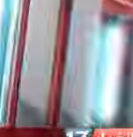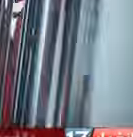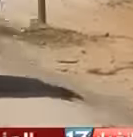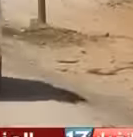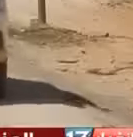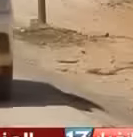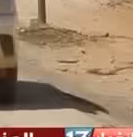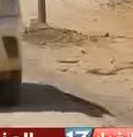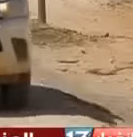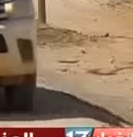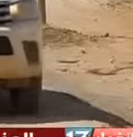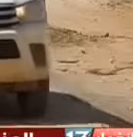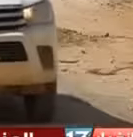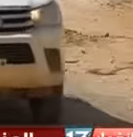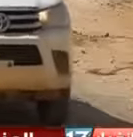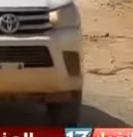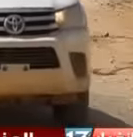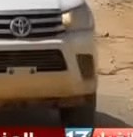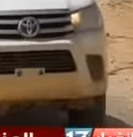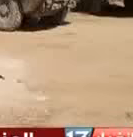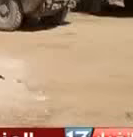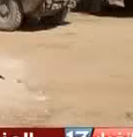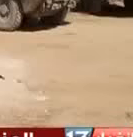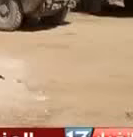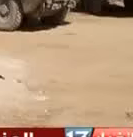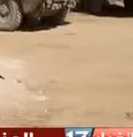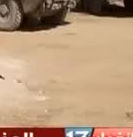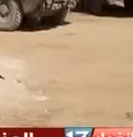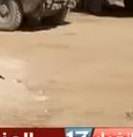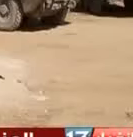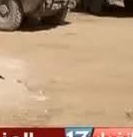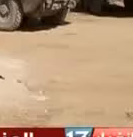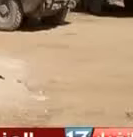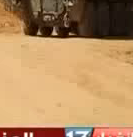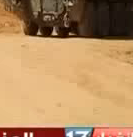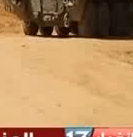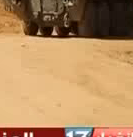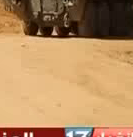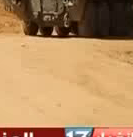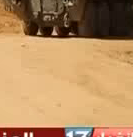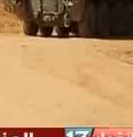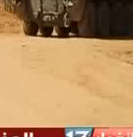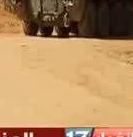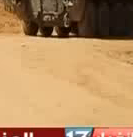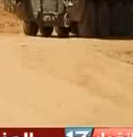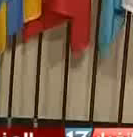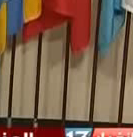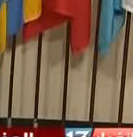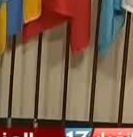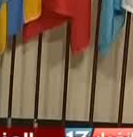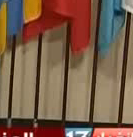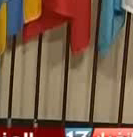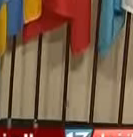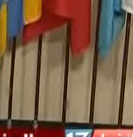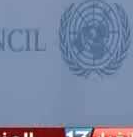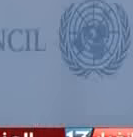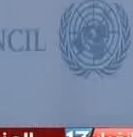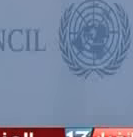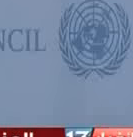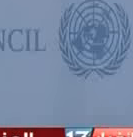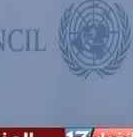لتعزيز القتال ضد تنظيم داعش الإرهابي، قوات التحالف تؤكد نشر وحدات من مشاة البحرية في سوريا، ودمشق يتجول جولة